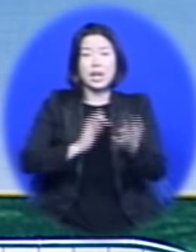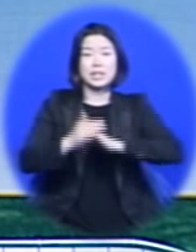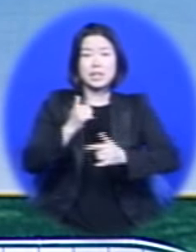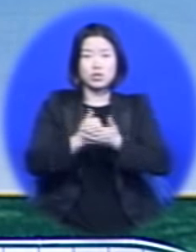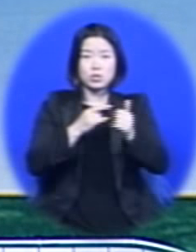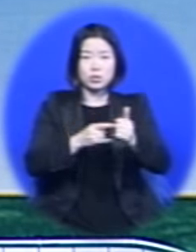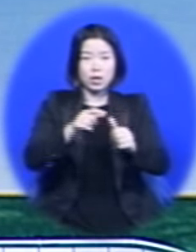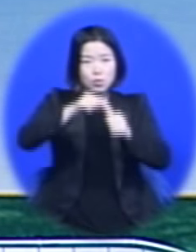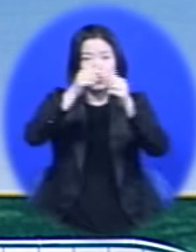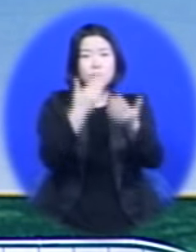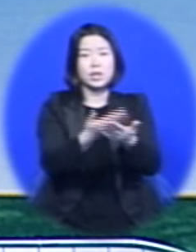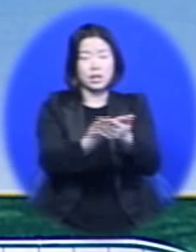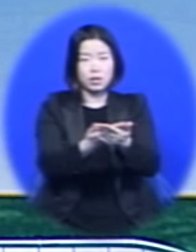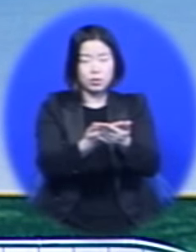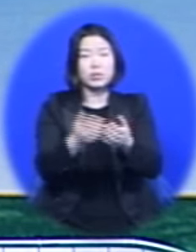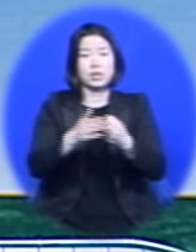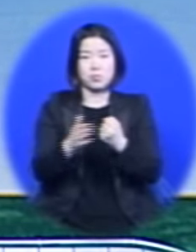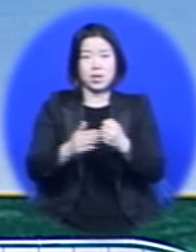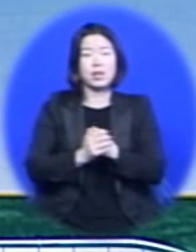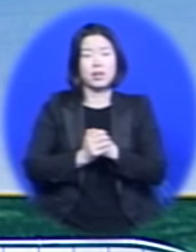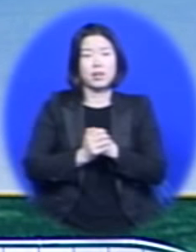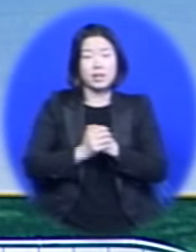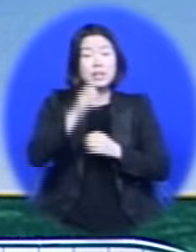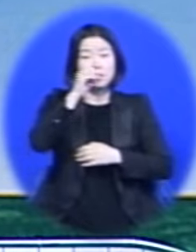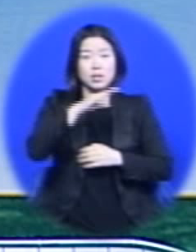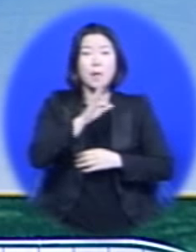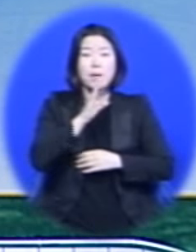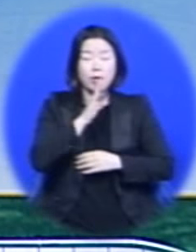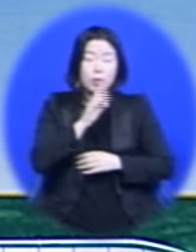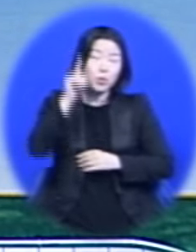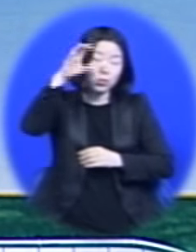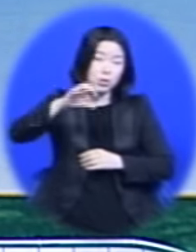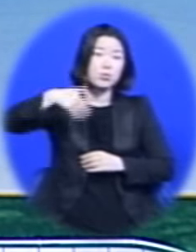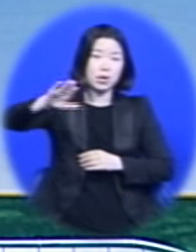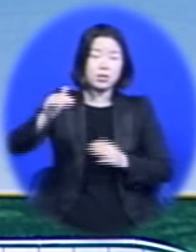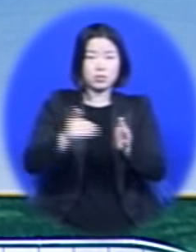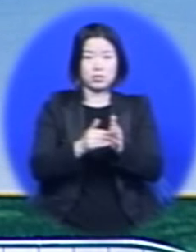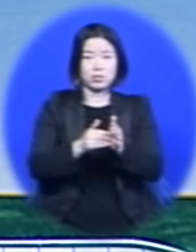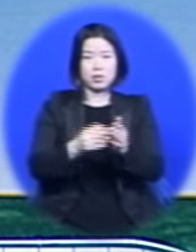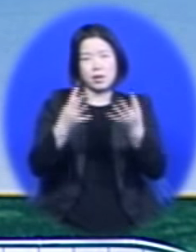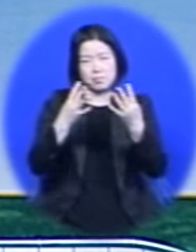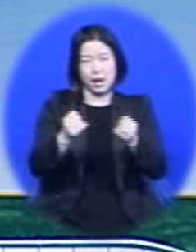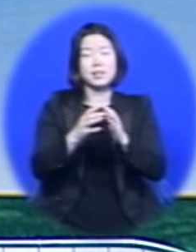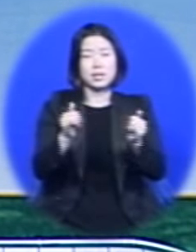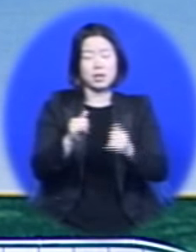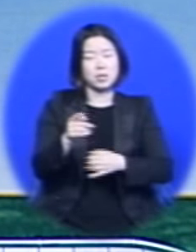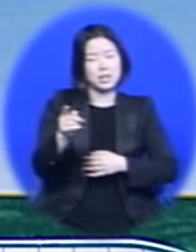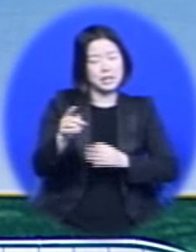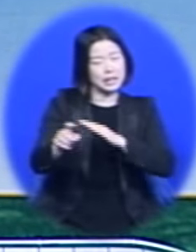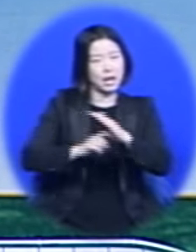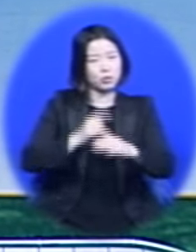예수님에게 구원해달라고 요청한 것 때문에 그는 그냥 바로 천국에 갔습니다. 많은 분들이 이